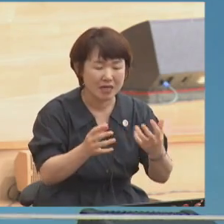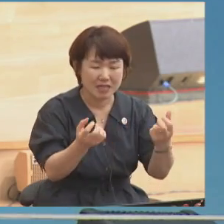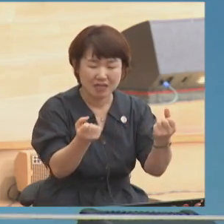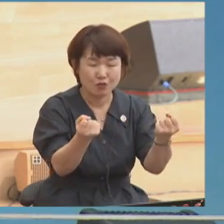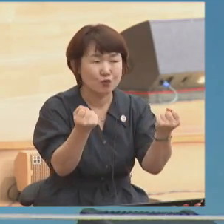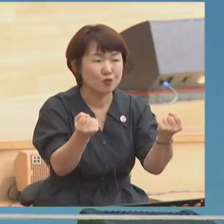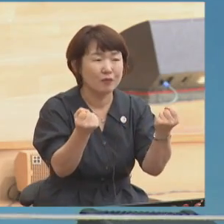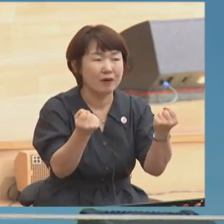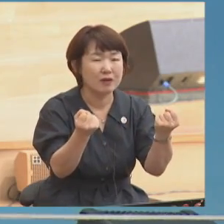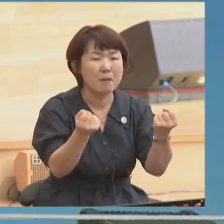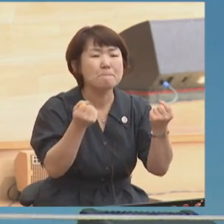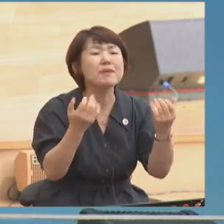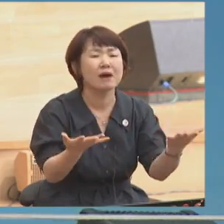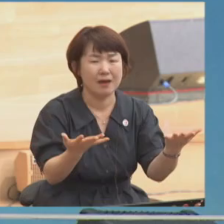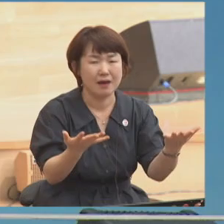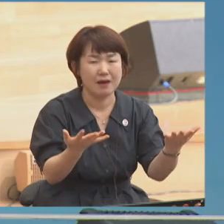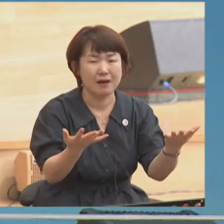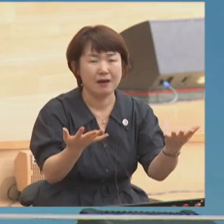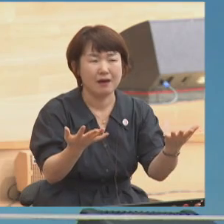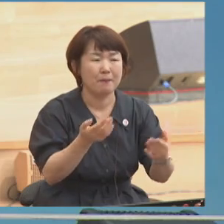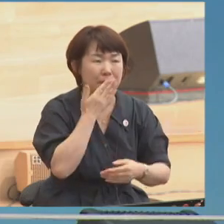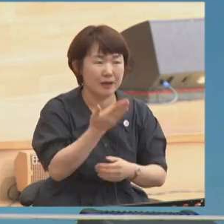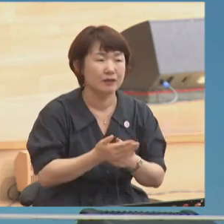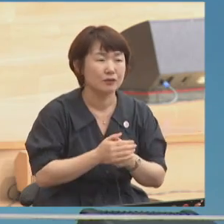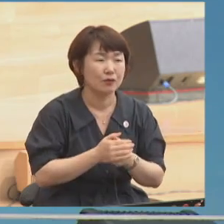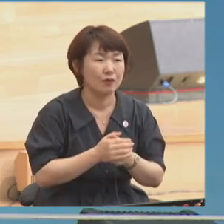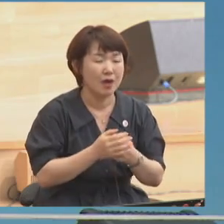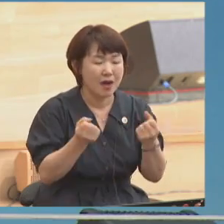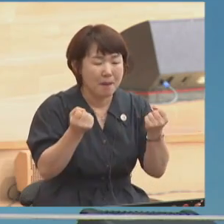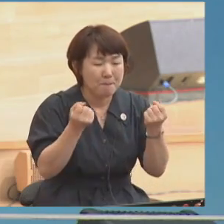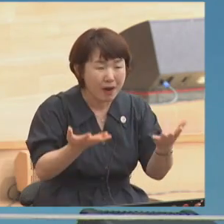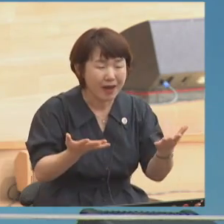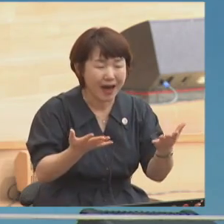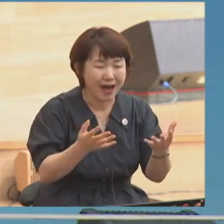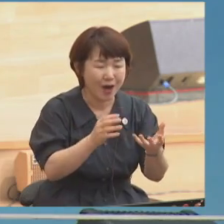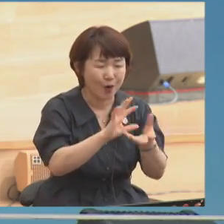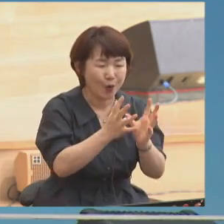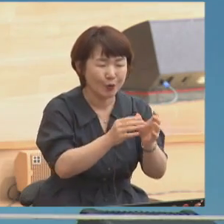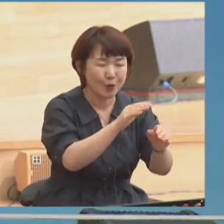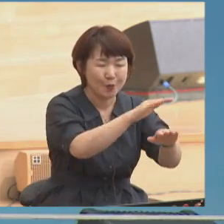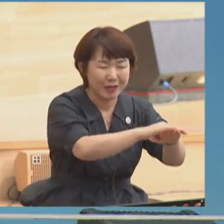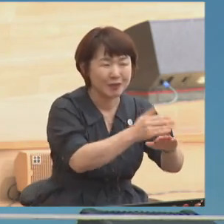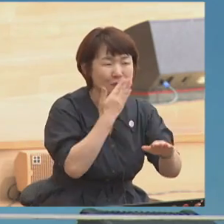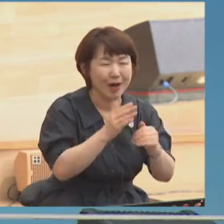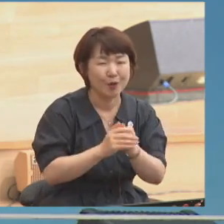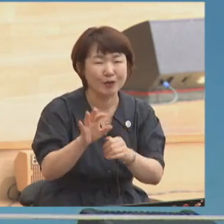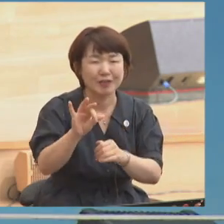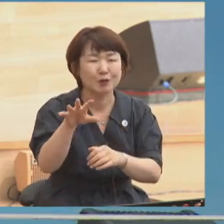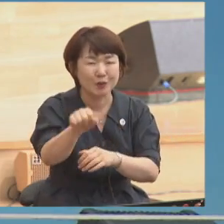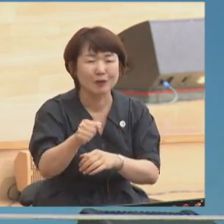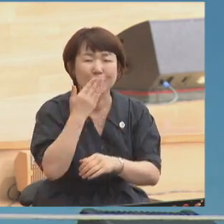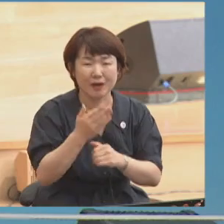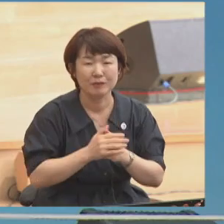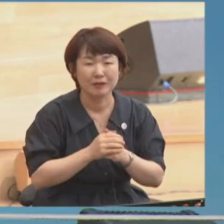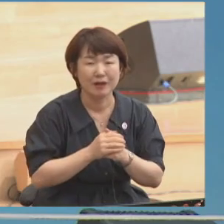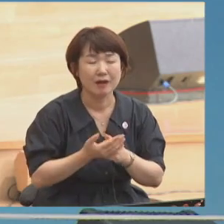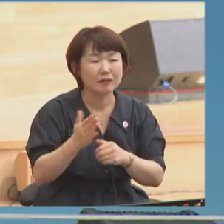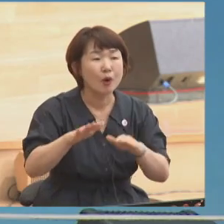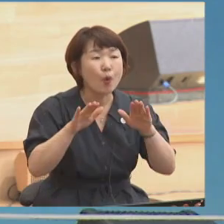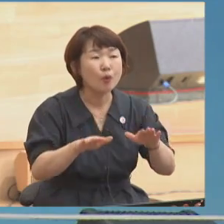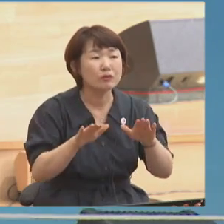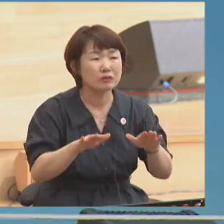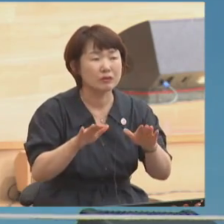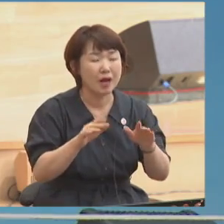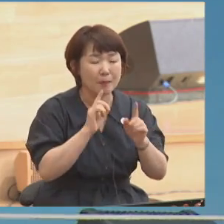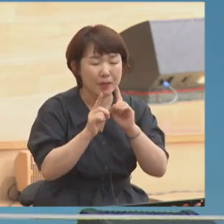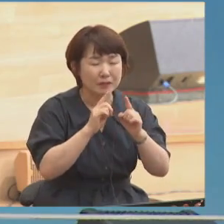주먹을 펴야 가능한 거예요. 펼 때 가능한 거예요. 여러분, 그런데 오늘